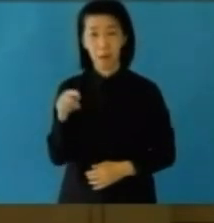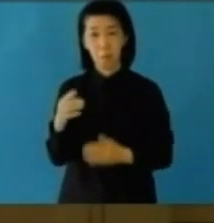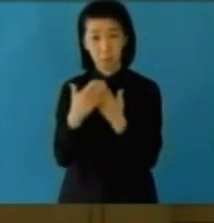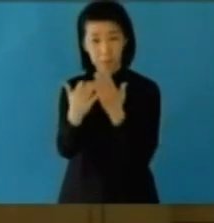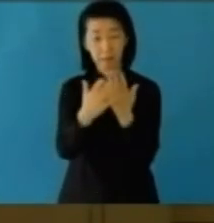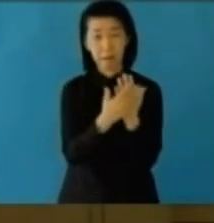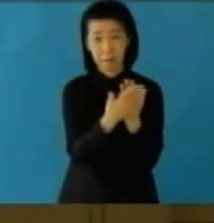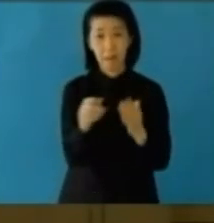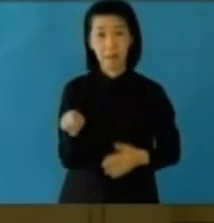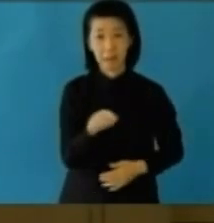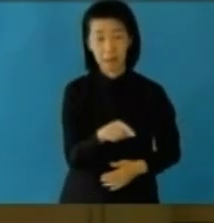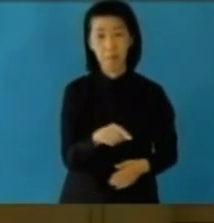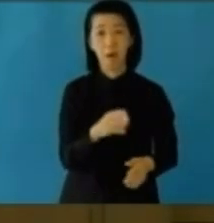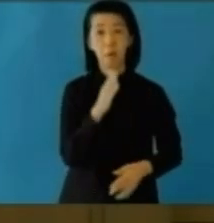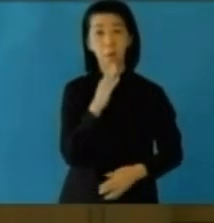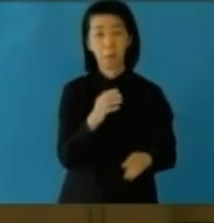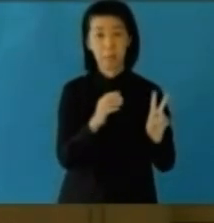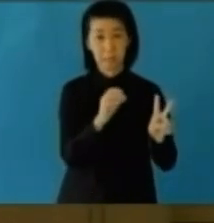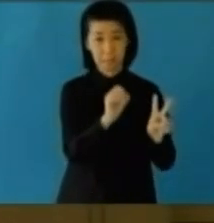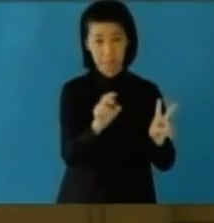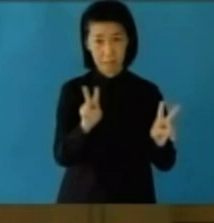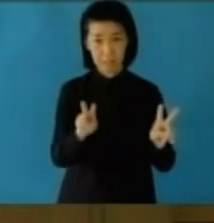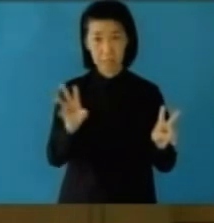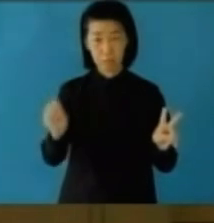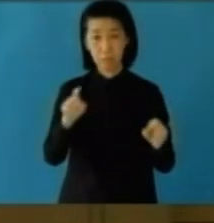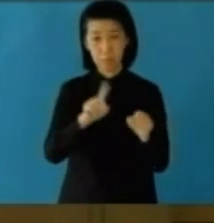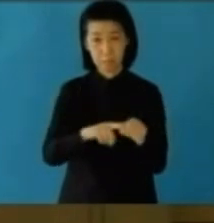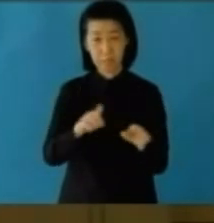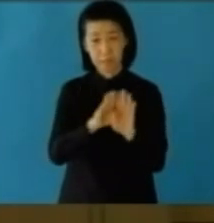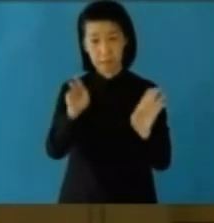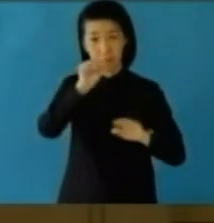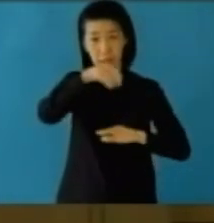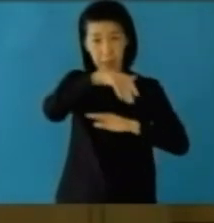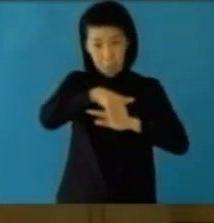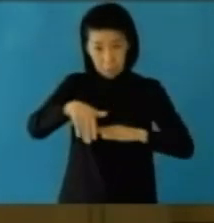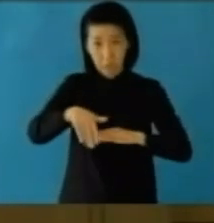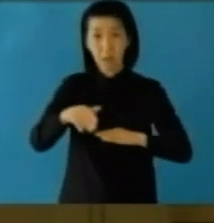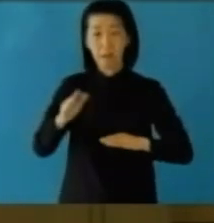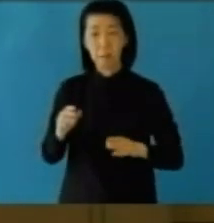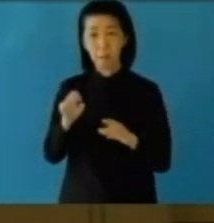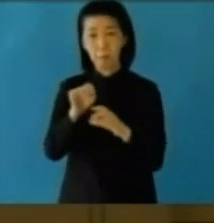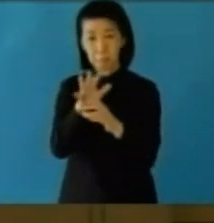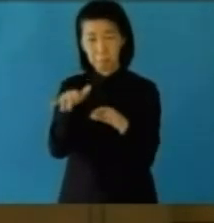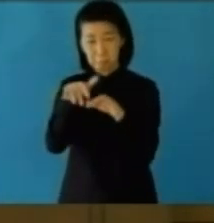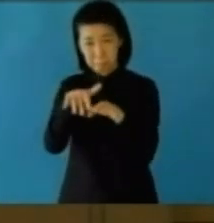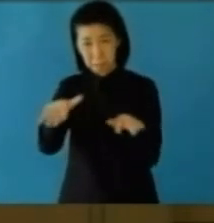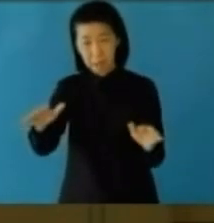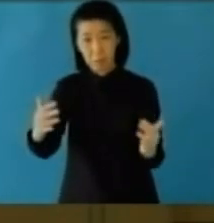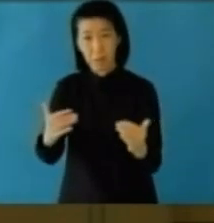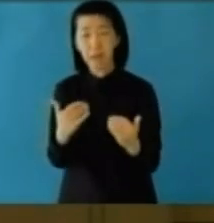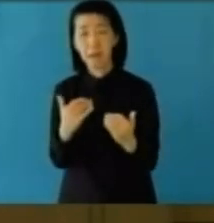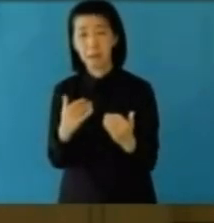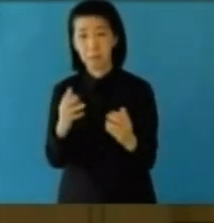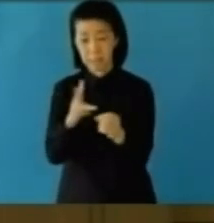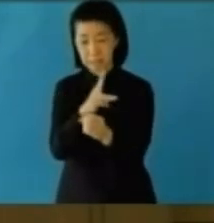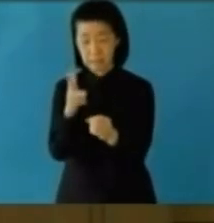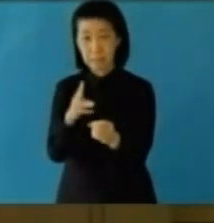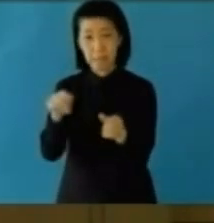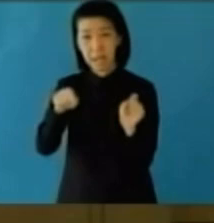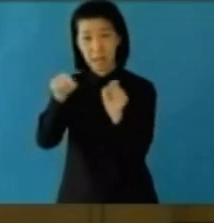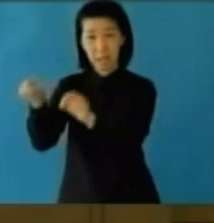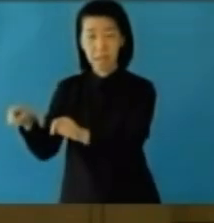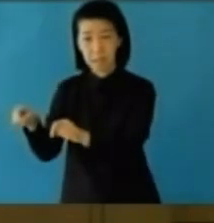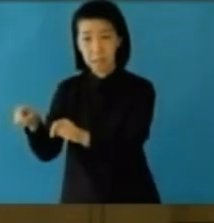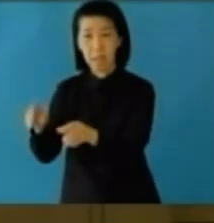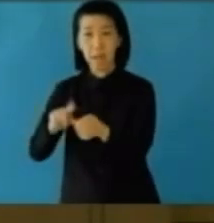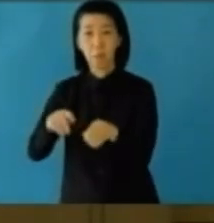来2020年に開催予定でありましたが、新型コロナウイルス感染症の影響により、3年延期し、本年